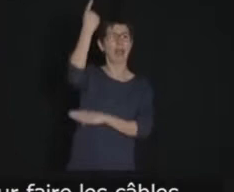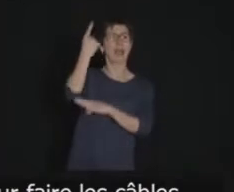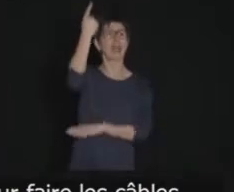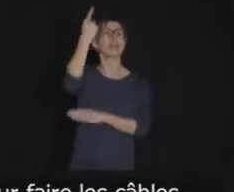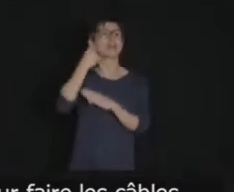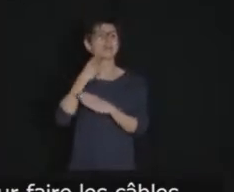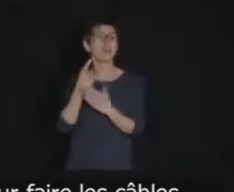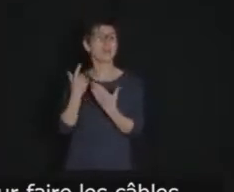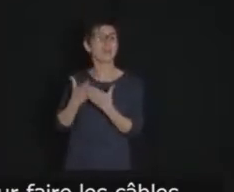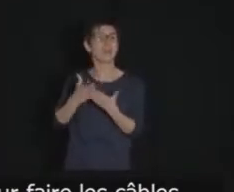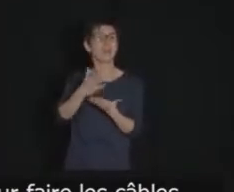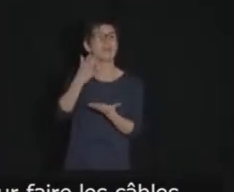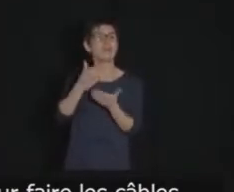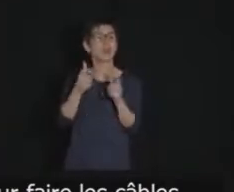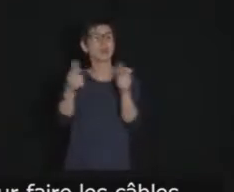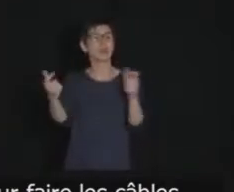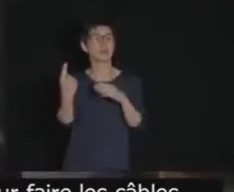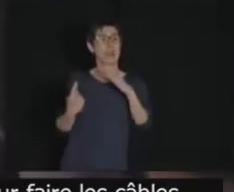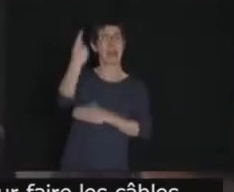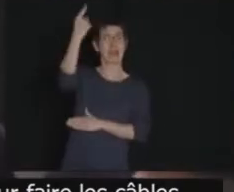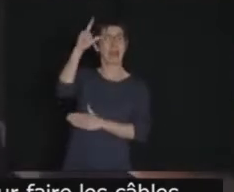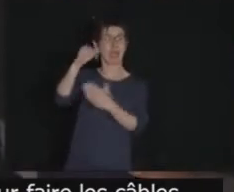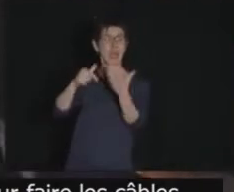vient nous dire maintenant ce qu'on doit faire.